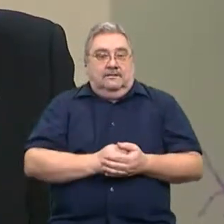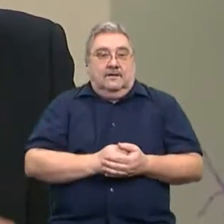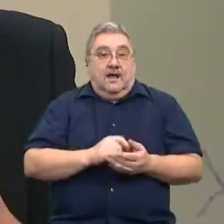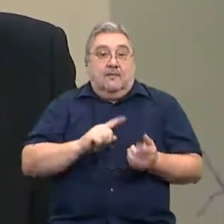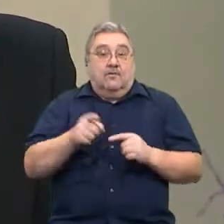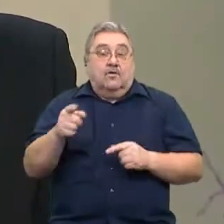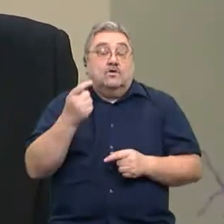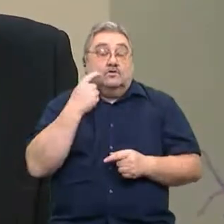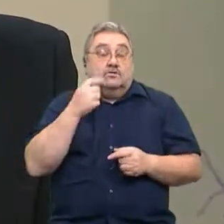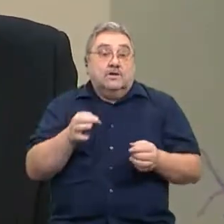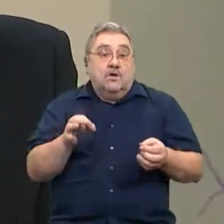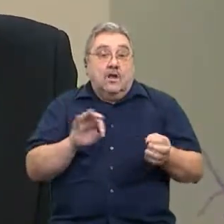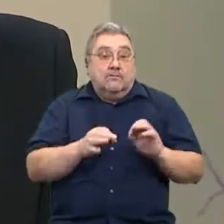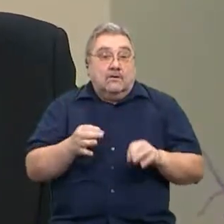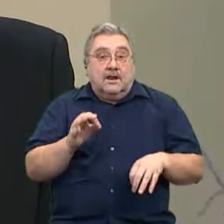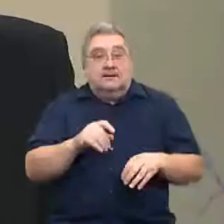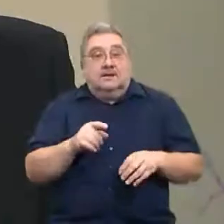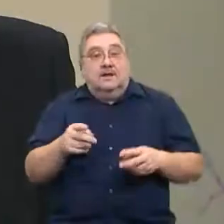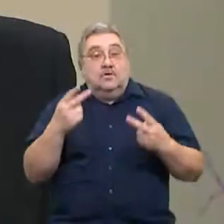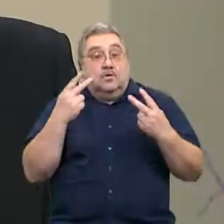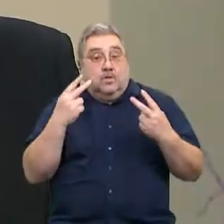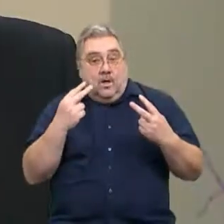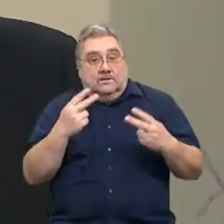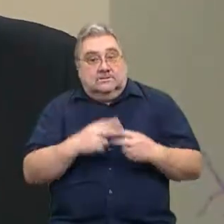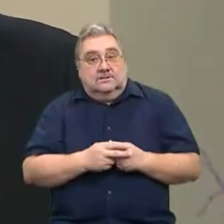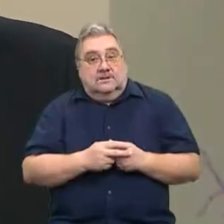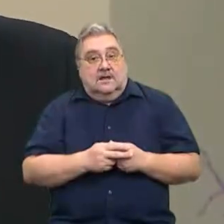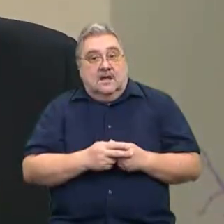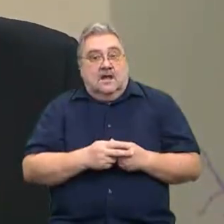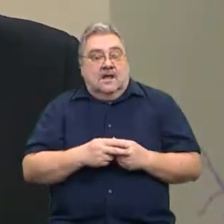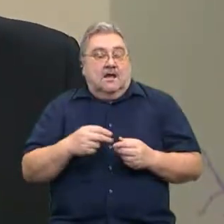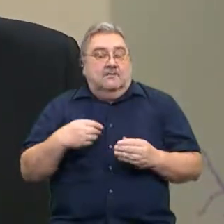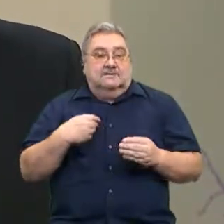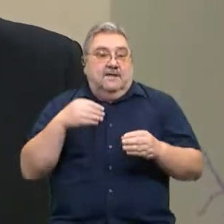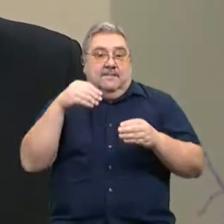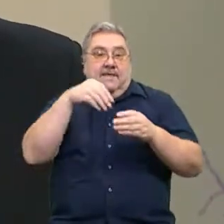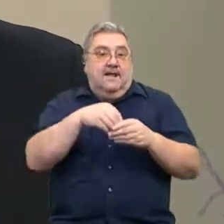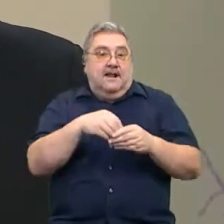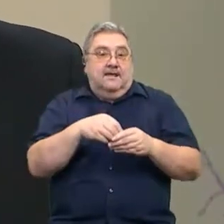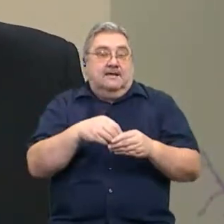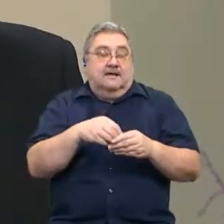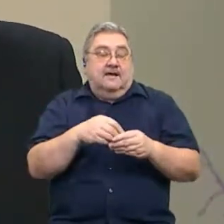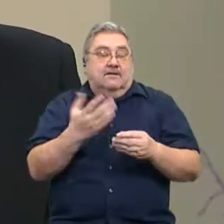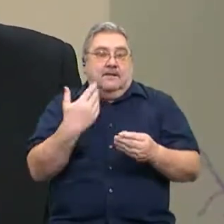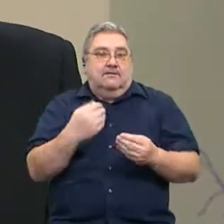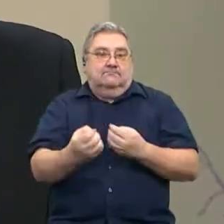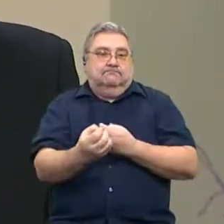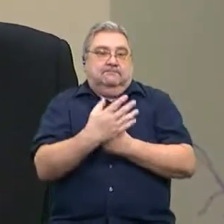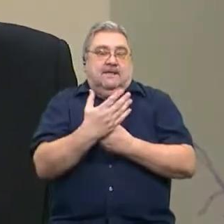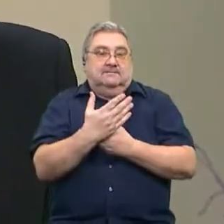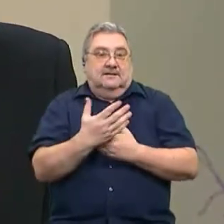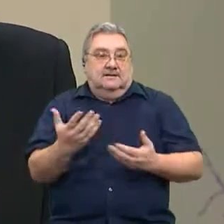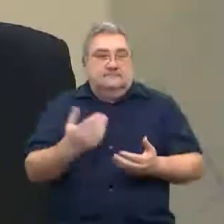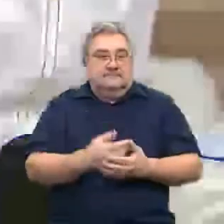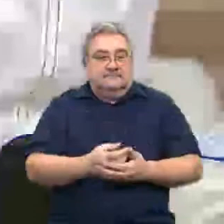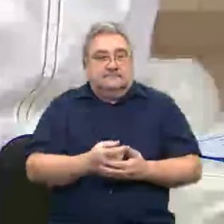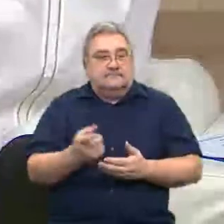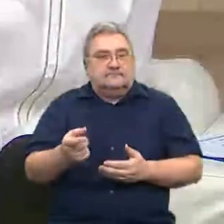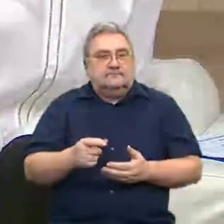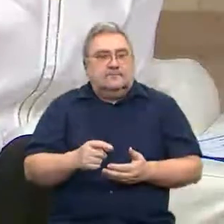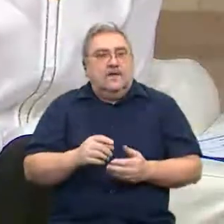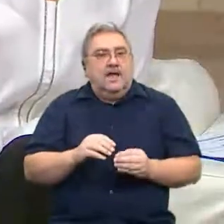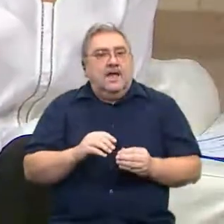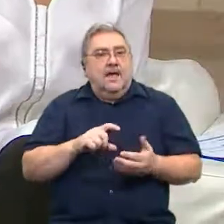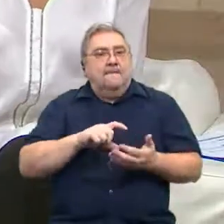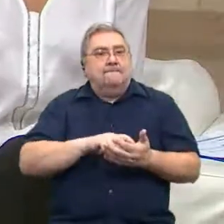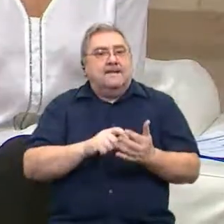implantologa. Pro mě je to důležité proto, aby mi nezasadil implantát někde, kde není využitelný esteticky potom. To mluvíme o té metodě